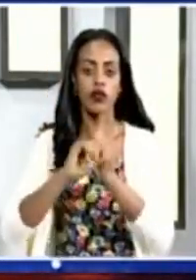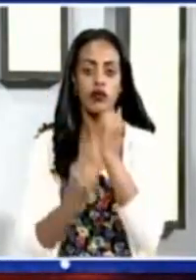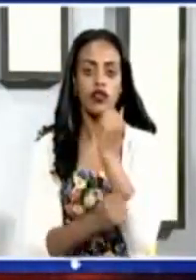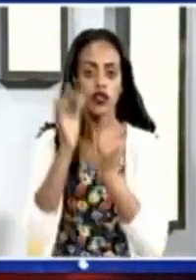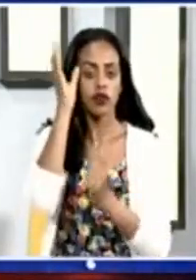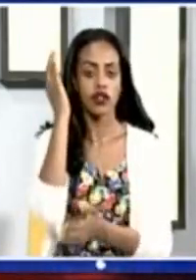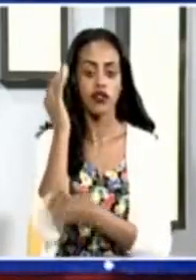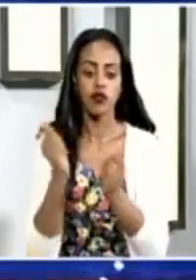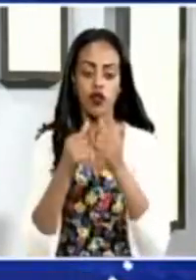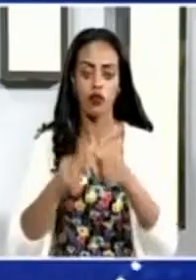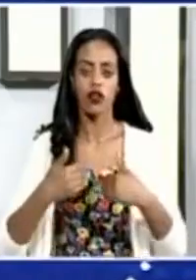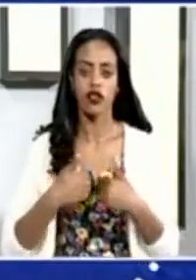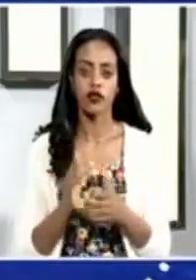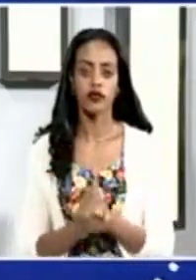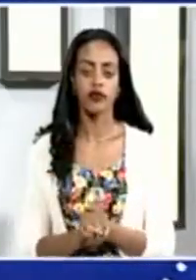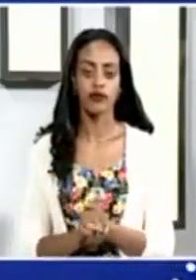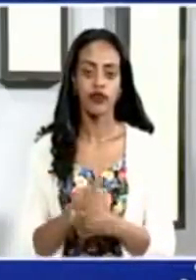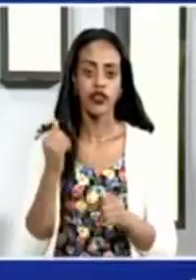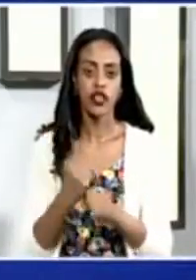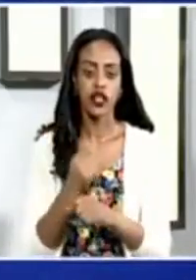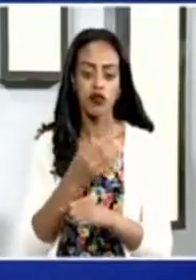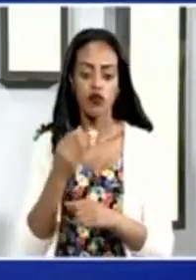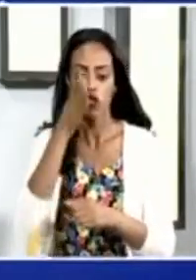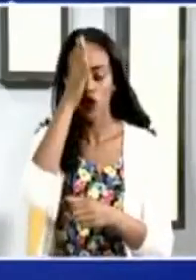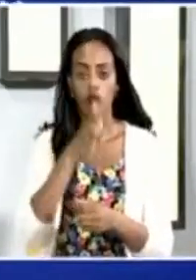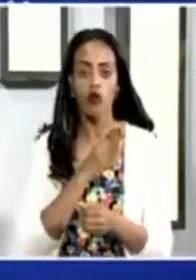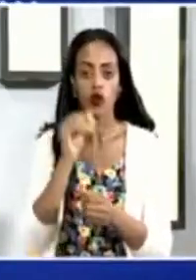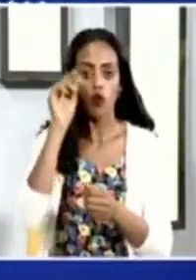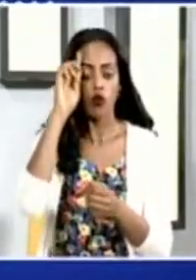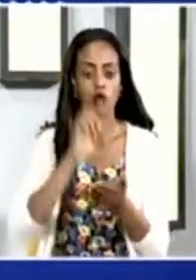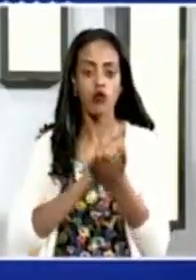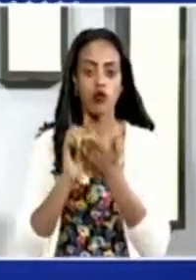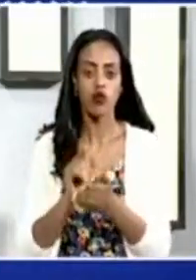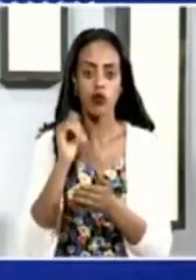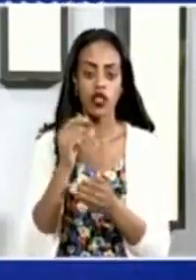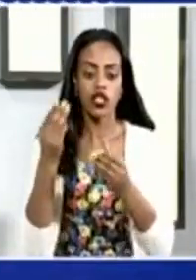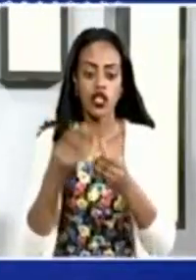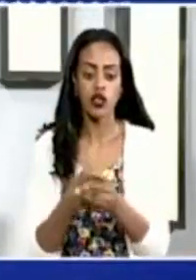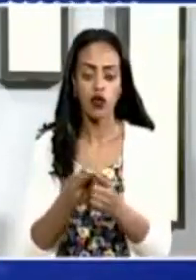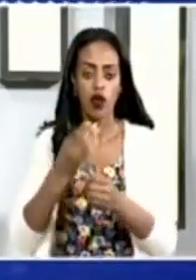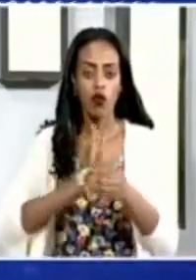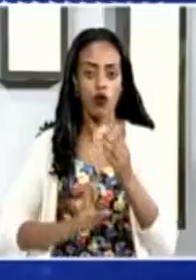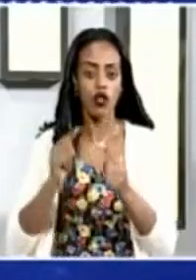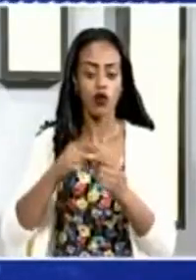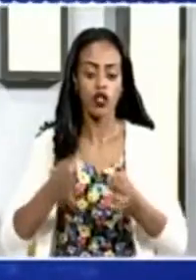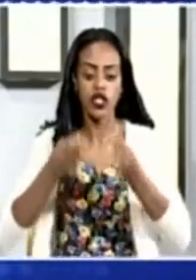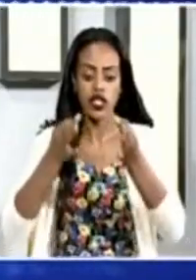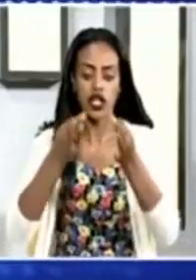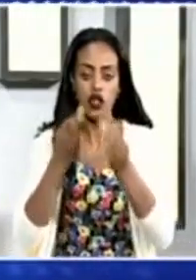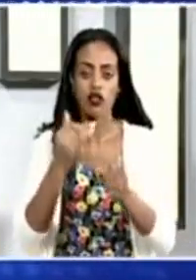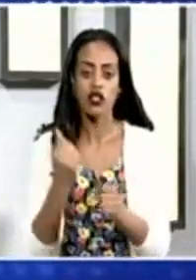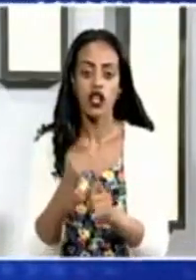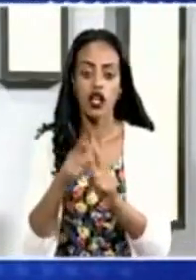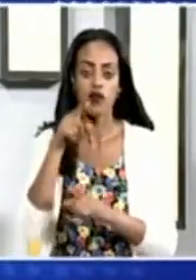ገብረ እግዚአብሔር ምሳኸትኩም ኣለና። ስራሕቲ ብፅወ ቅዱስ አቡነ ጳውሎስ ተሰኒዶም ካብ ወለዶ ናብ ወለዶ ክሰጋገሩ ክስራሕ